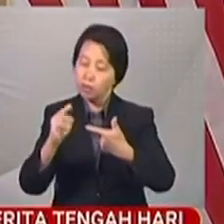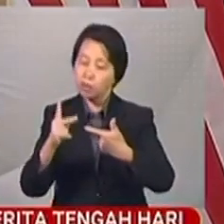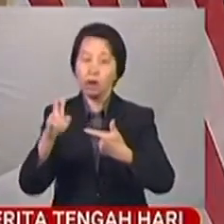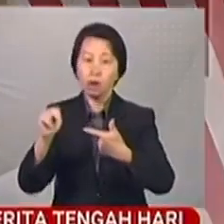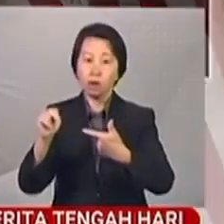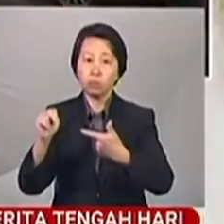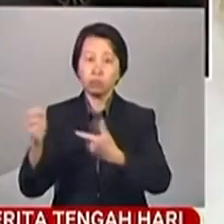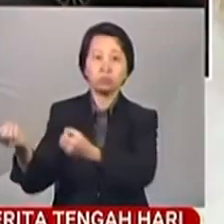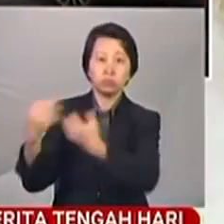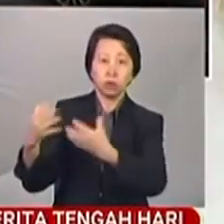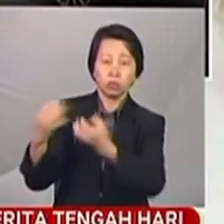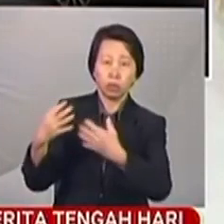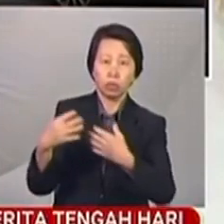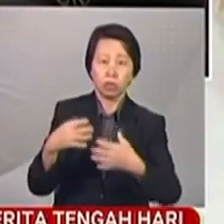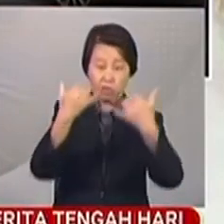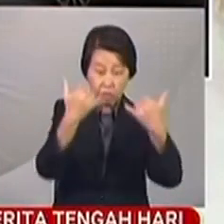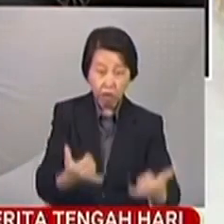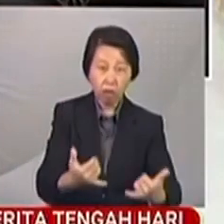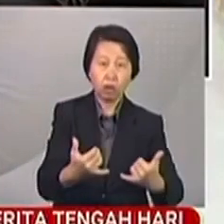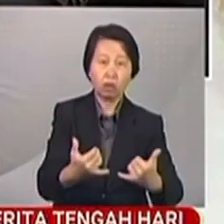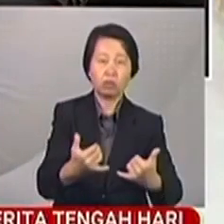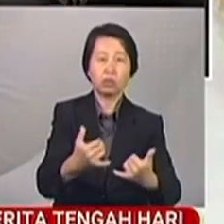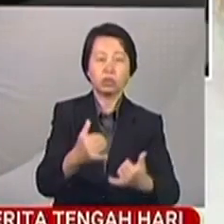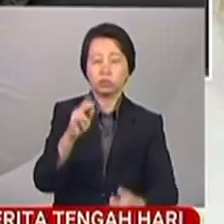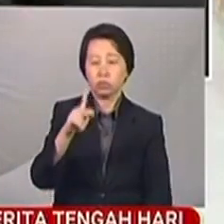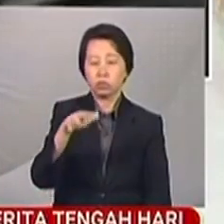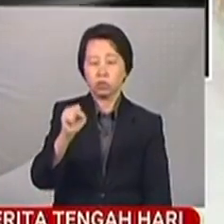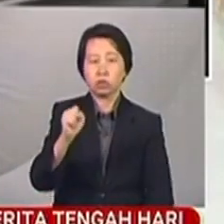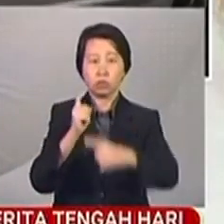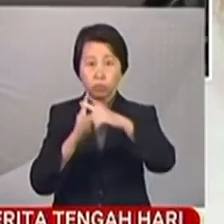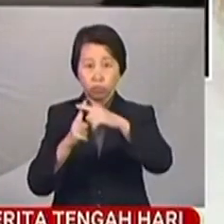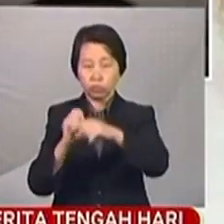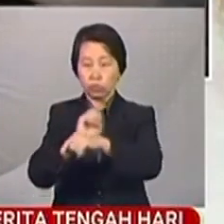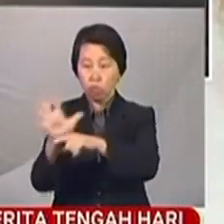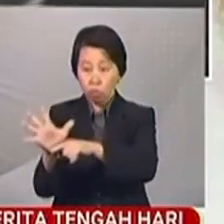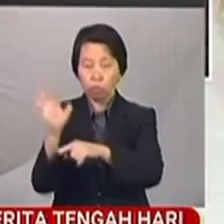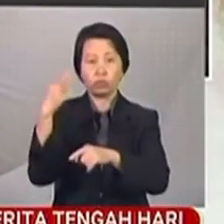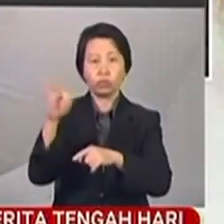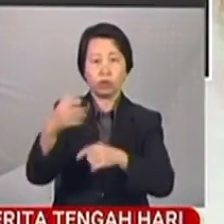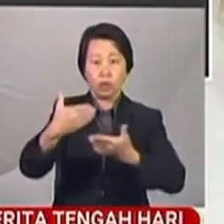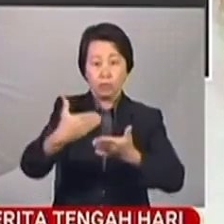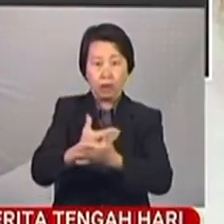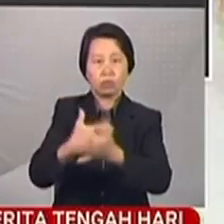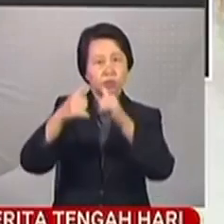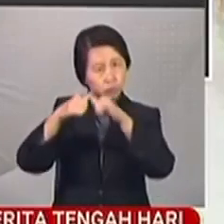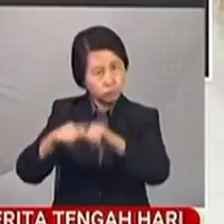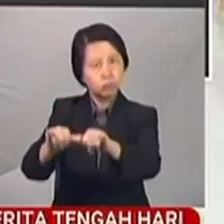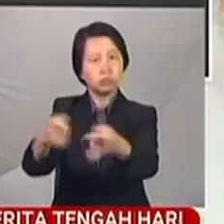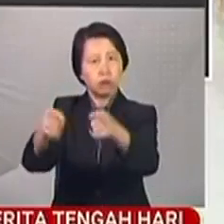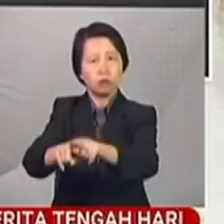Transmart seni menunjukkan kiss-kiss positif Kabi 19 yang baru masih